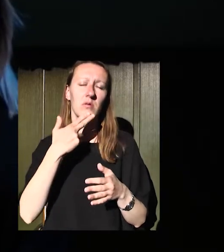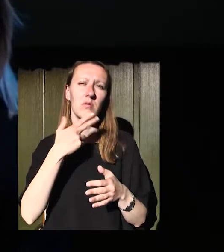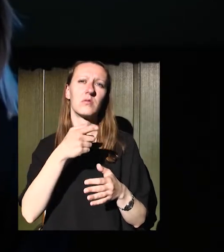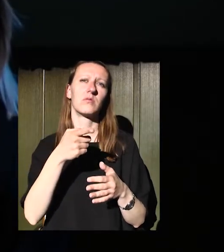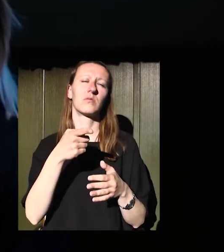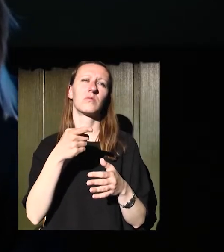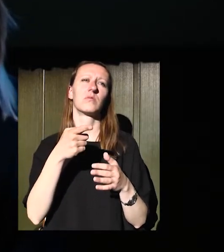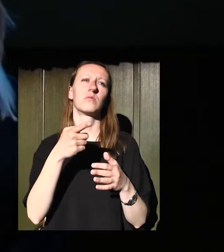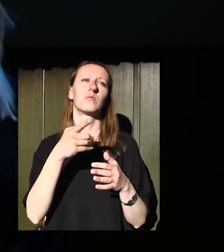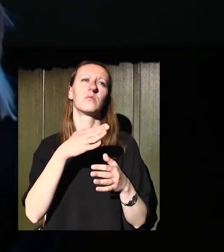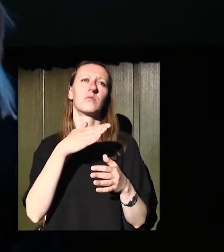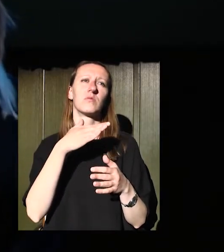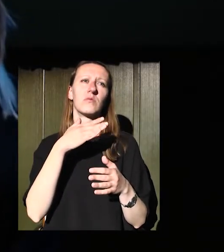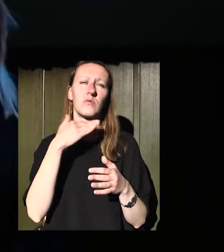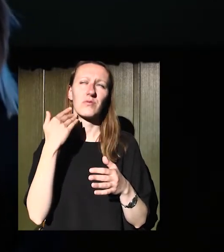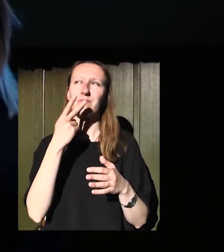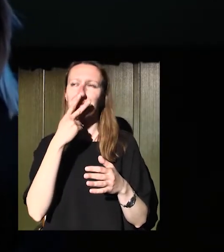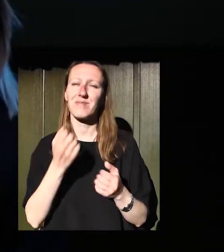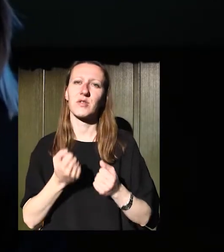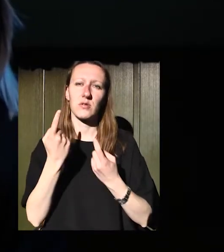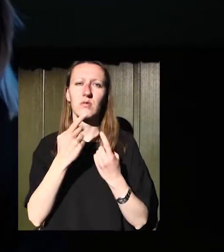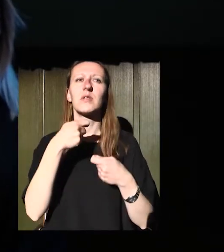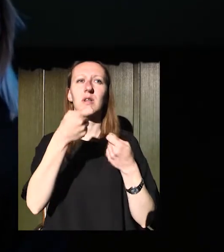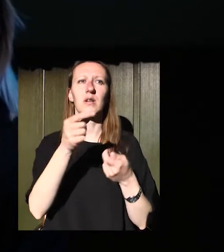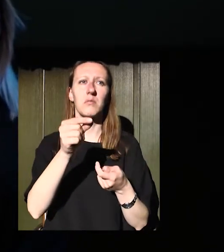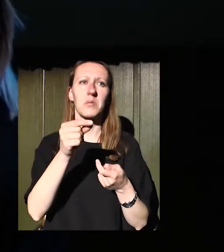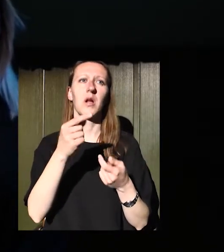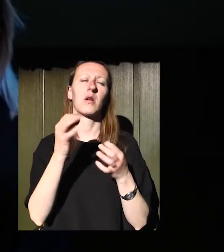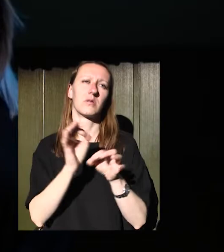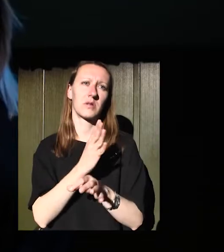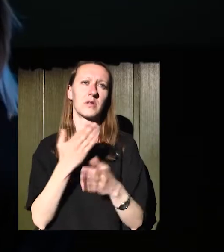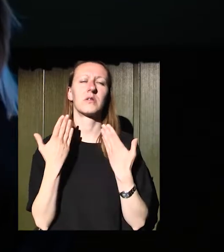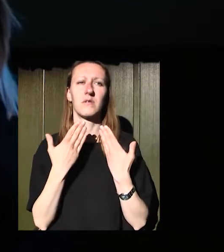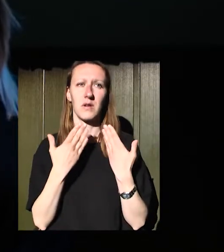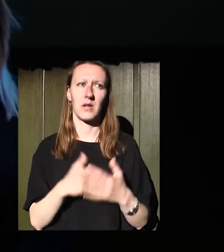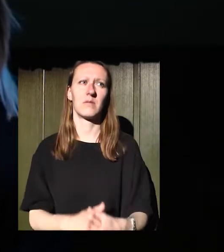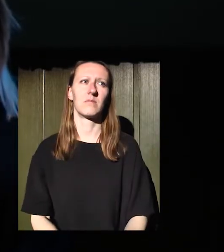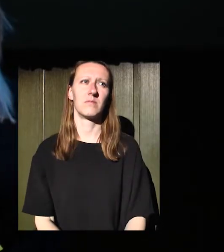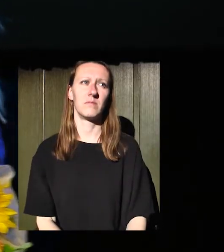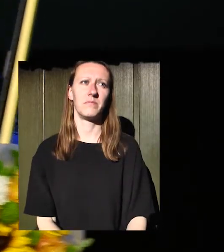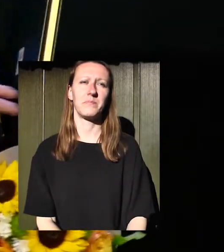koje su dosta opterećena pružiti ipak malo trenutaka sreće. Hvala.